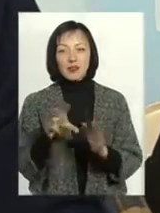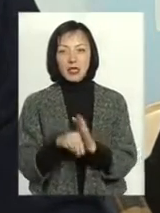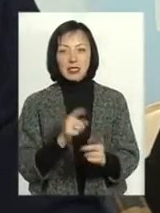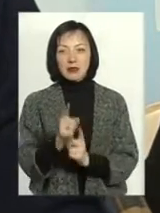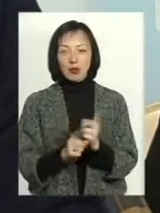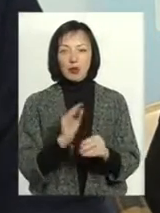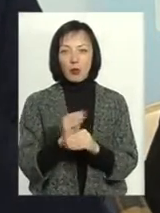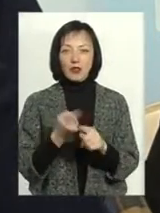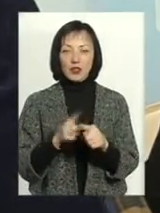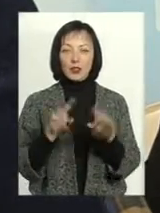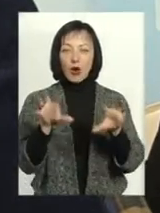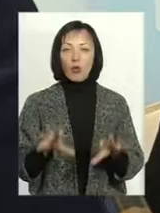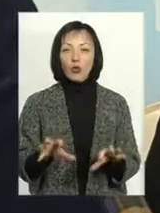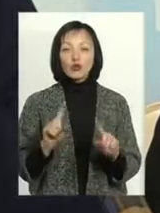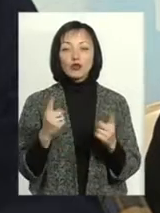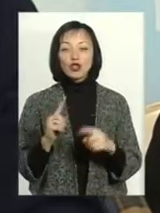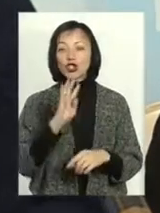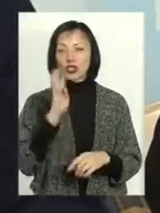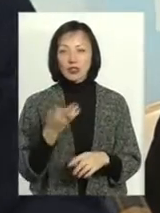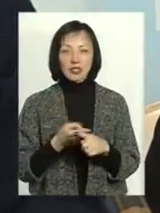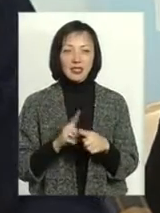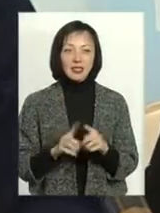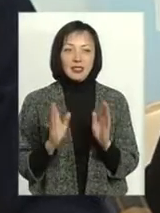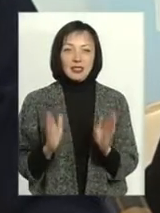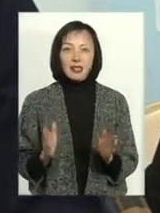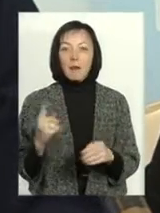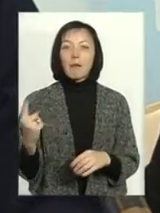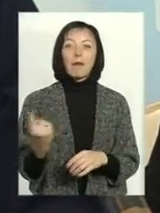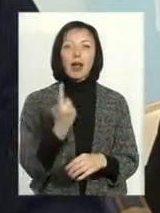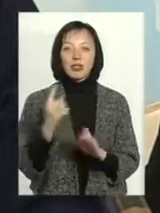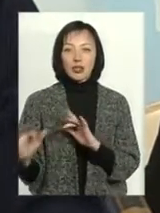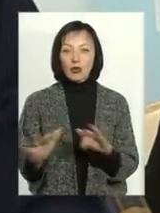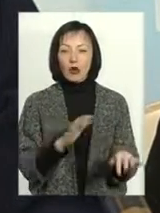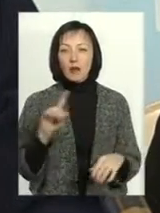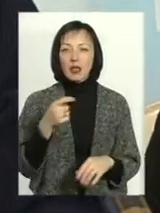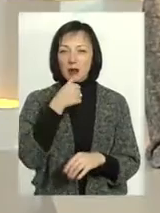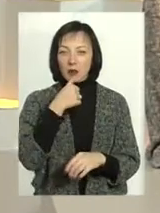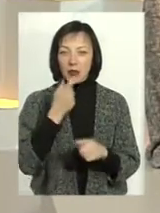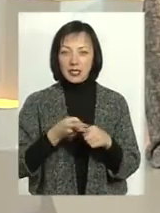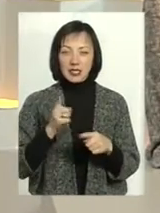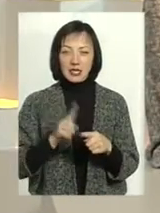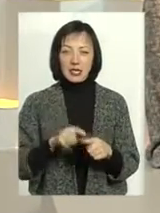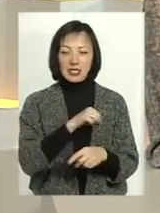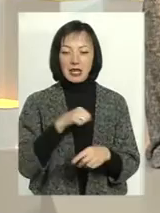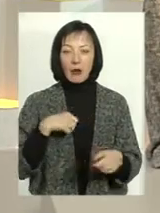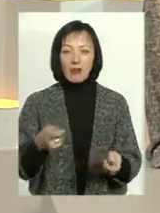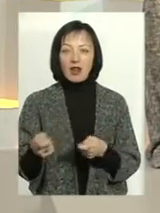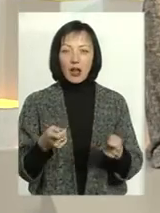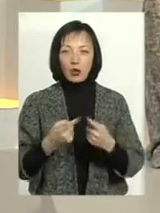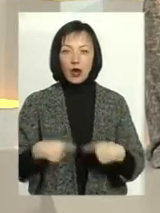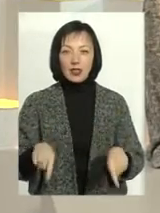зміни, доповнення до цього закону. Тому що 4 роки – це всього тільки перші кроки, перша пробація цієї самоврядної організації,